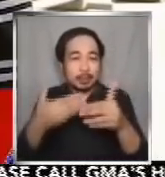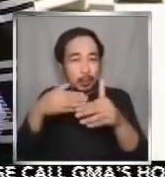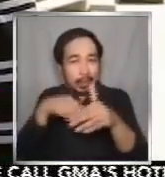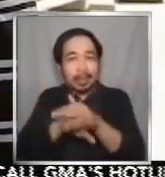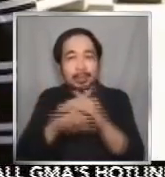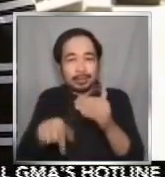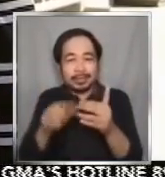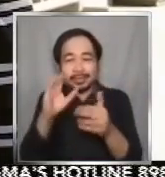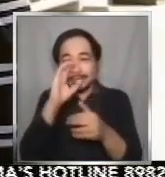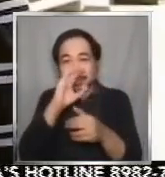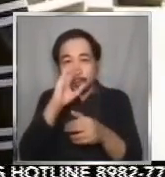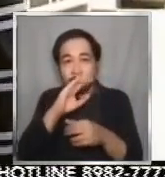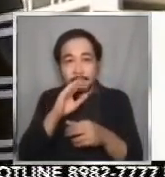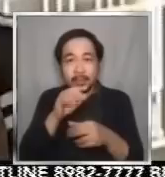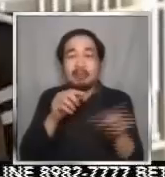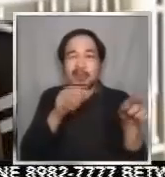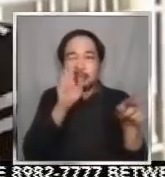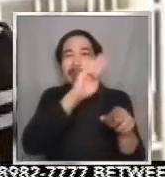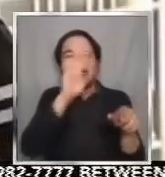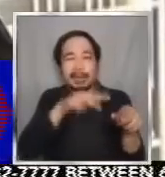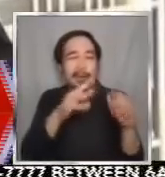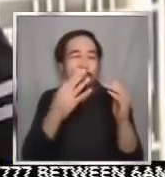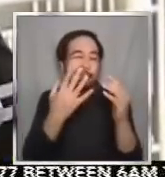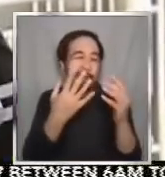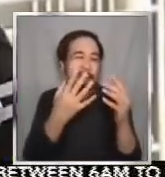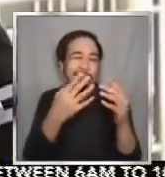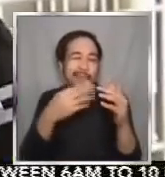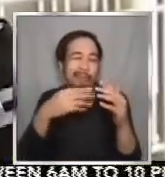mas mahigpit, ang daming proseso. Parang nagulat kami,